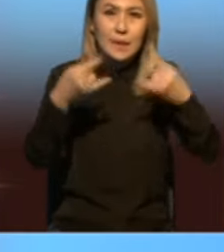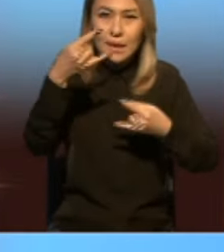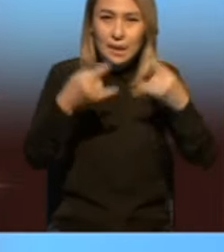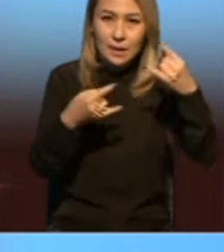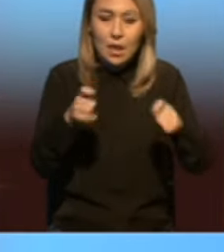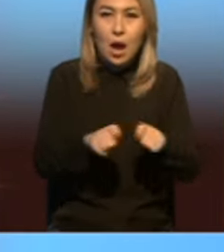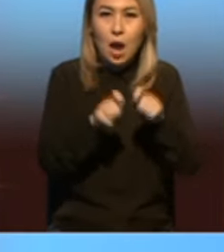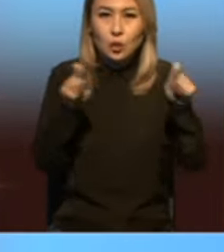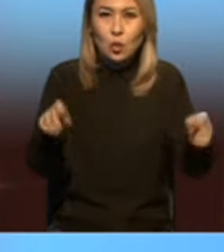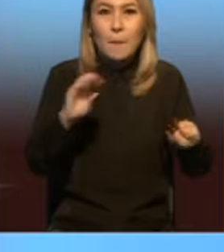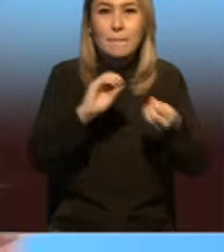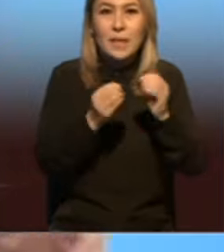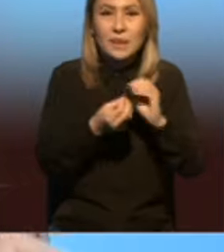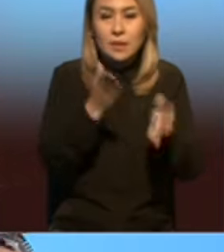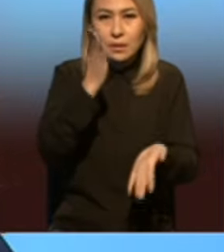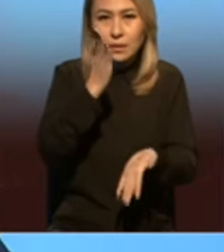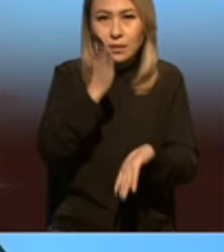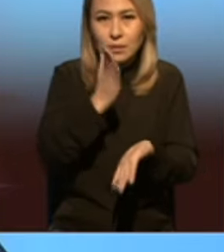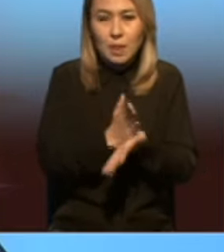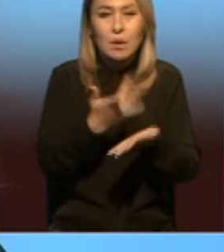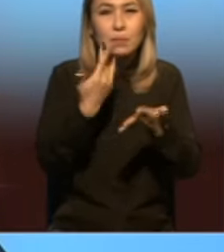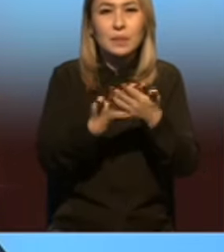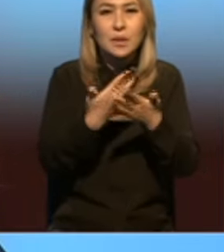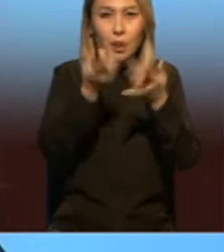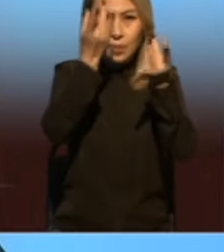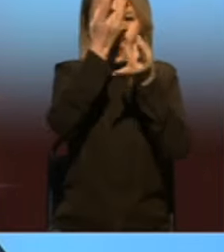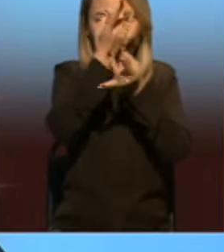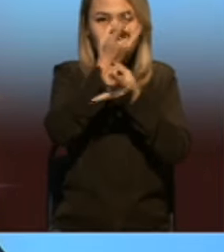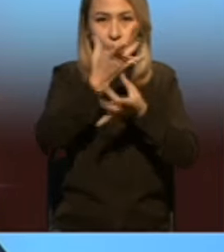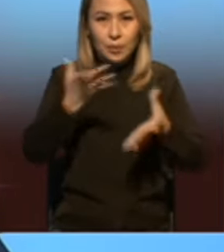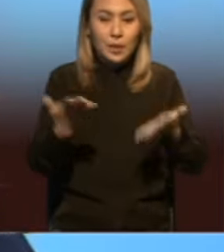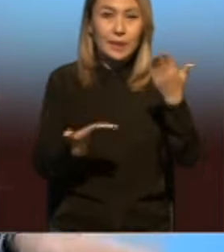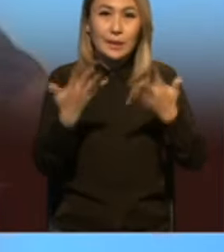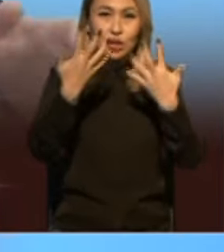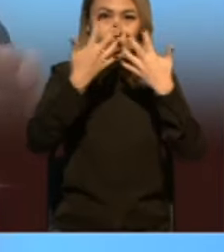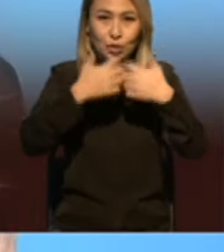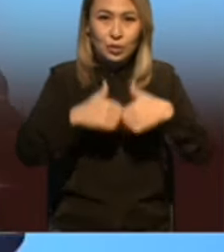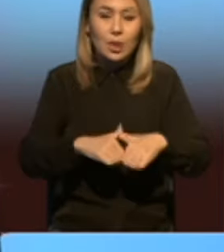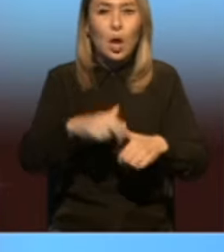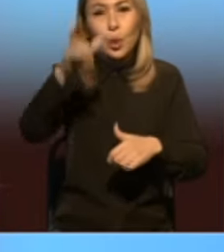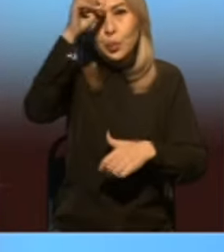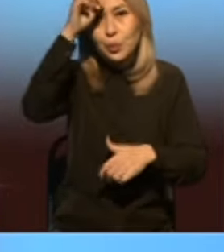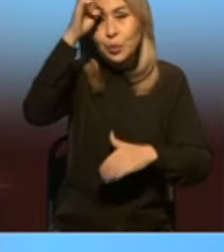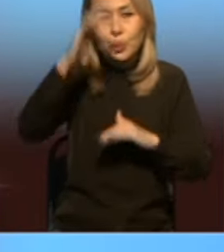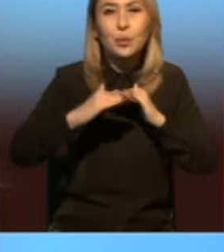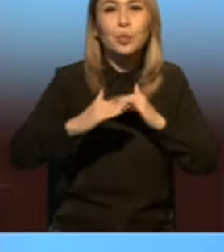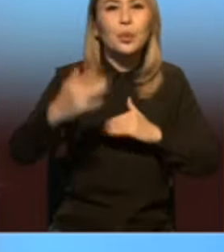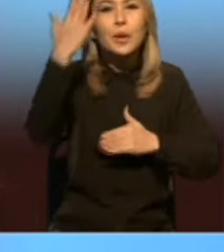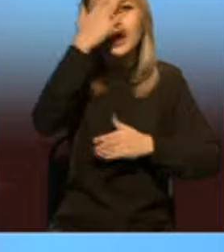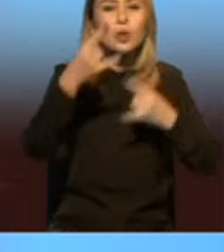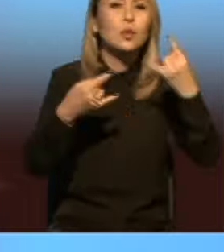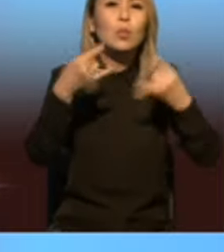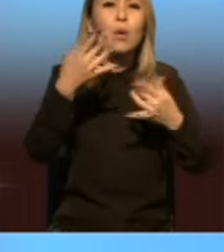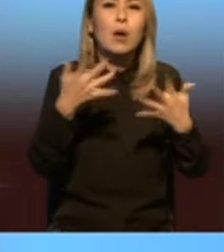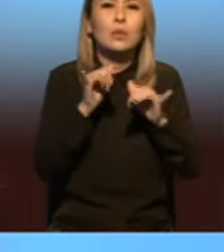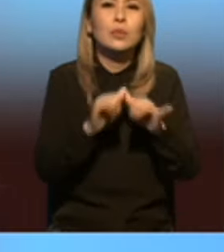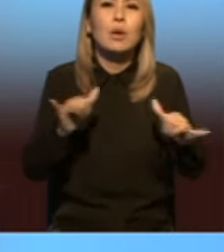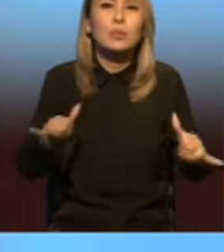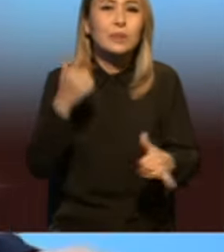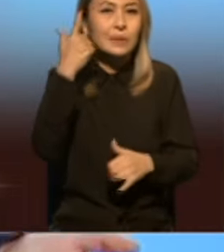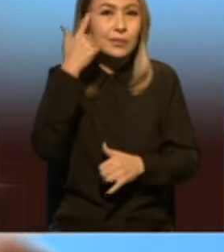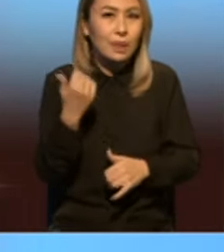ашу мәселесі тұр. Айталық, жаңа мәдениет саласы жағынан келетін болсақ, енді Түркияның кинематография жағынан қандай дамып кеткенін жақсы